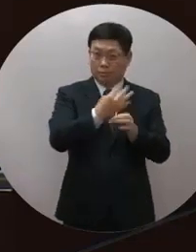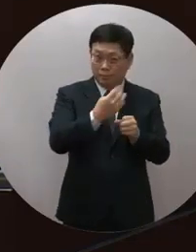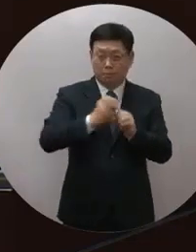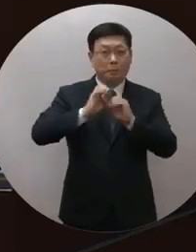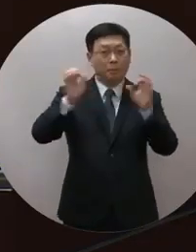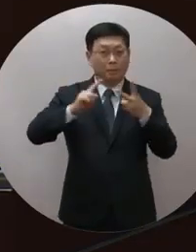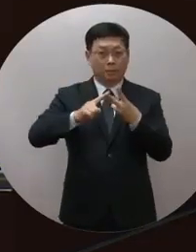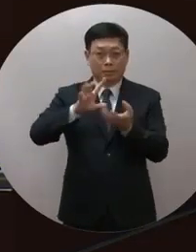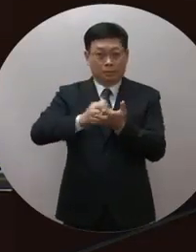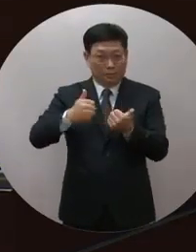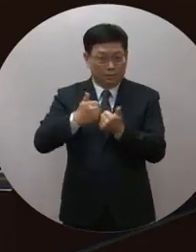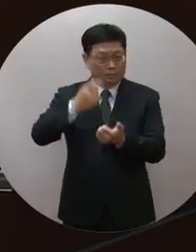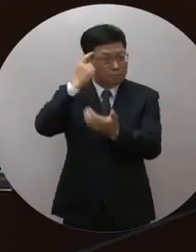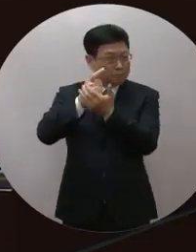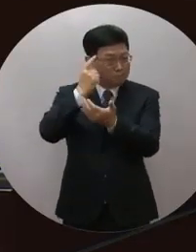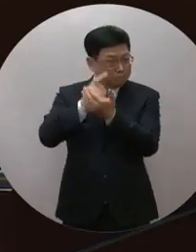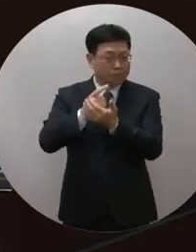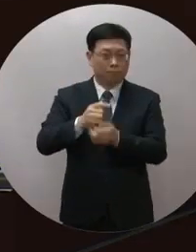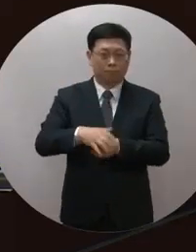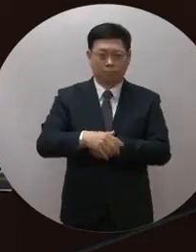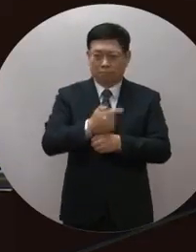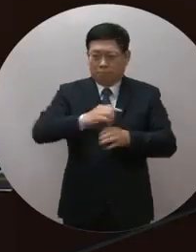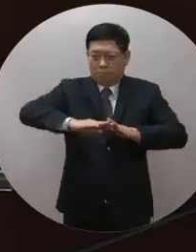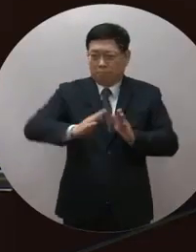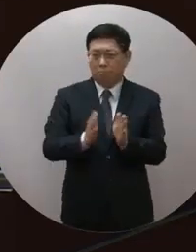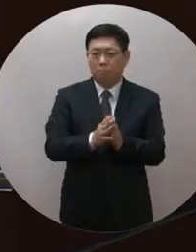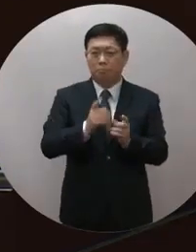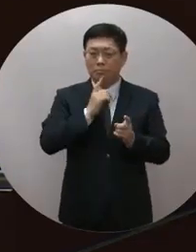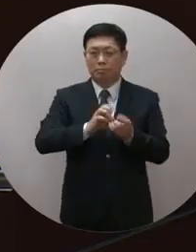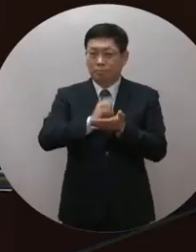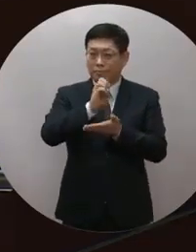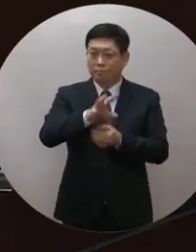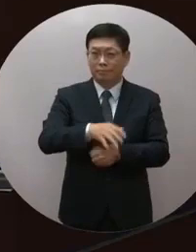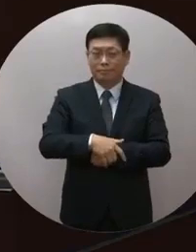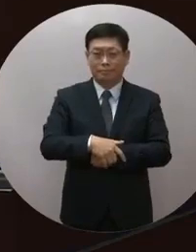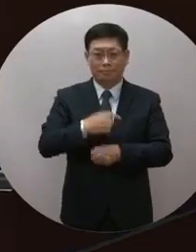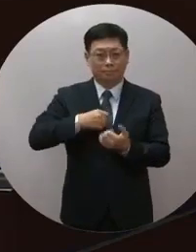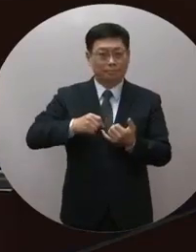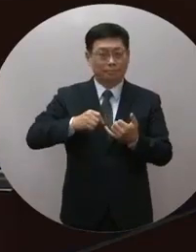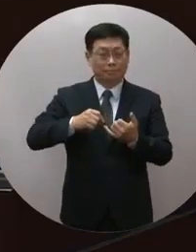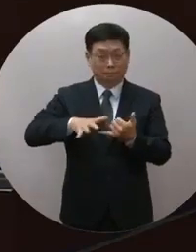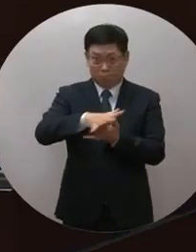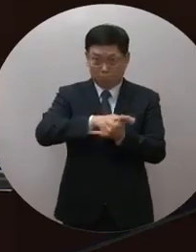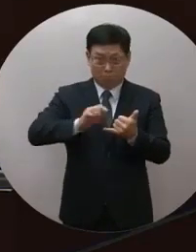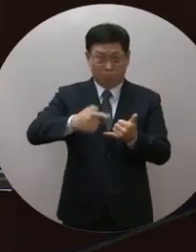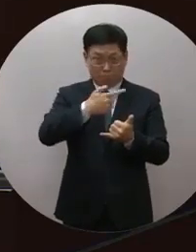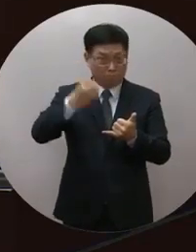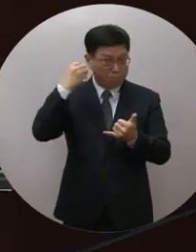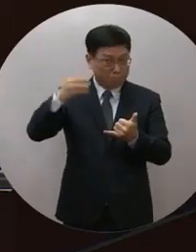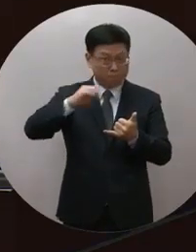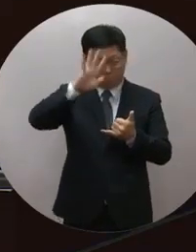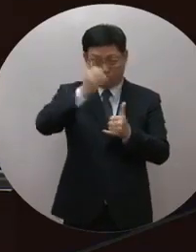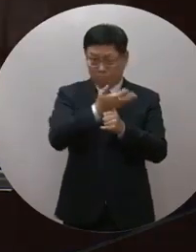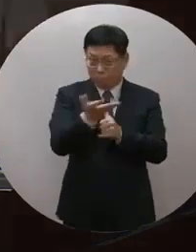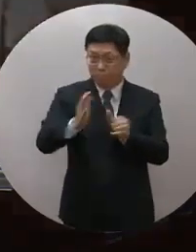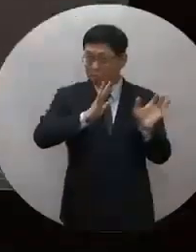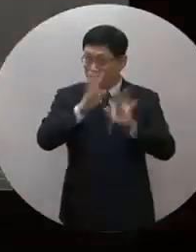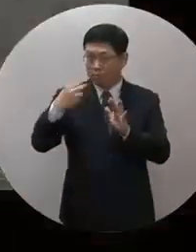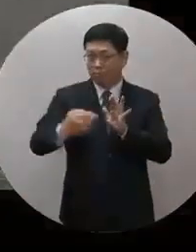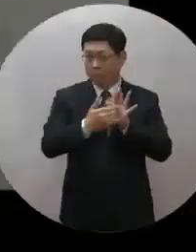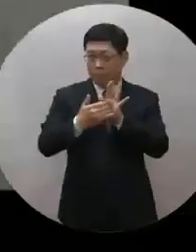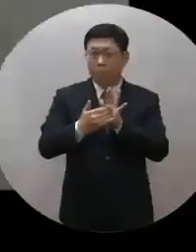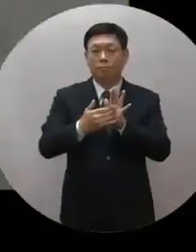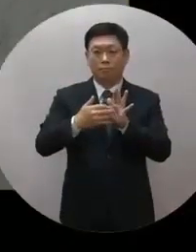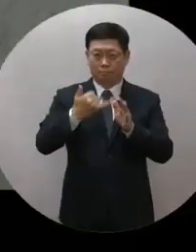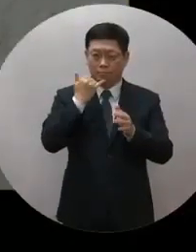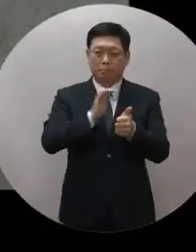透过记者会每一天最及时向国人报告最新疫情跟防疫措施，